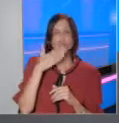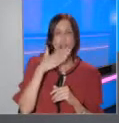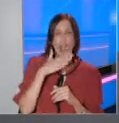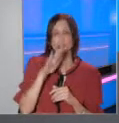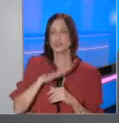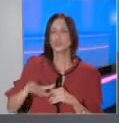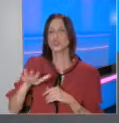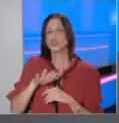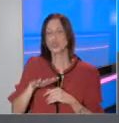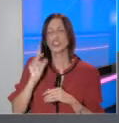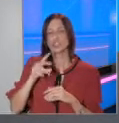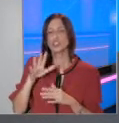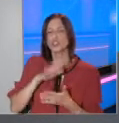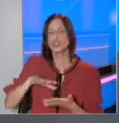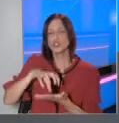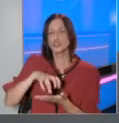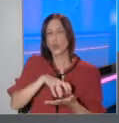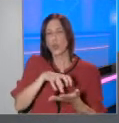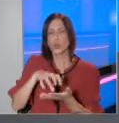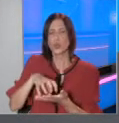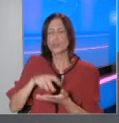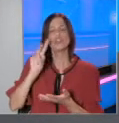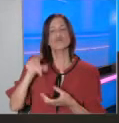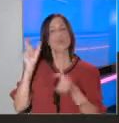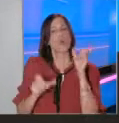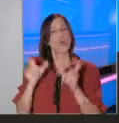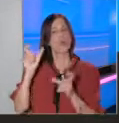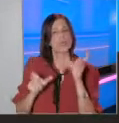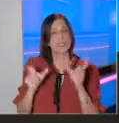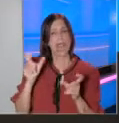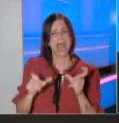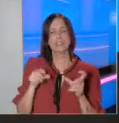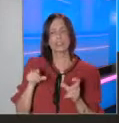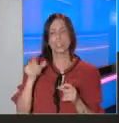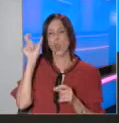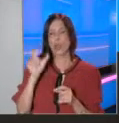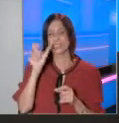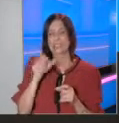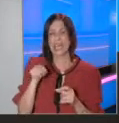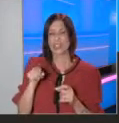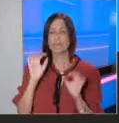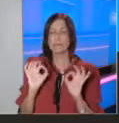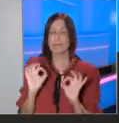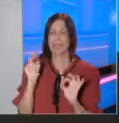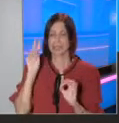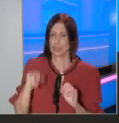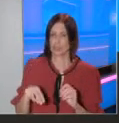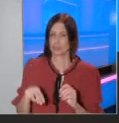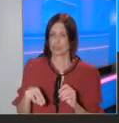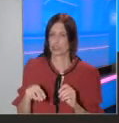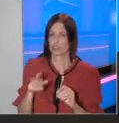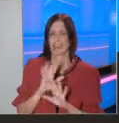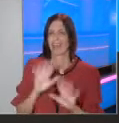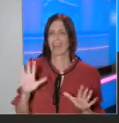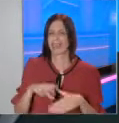בירושלים, שכונות מאוד מאוד מאופיינות, יש בהם אוכלוסייה האוכלוסייה הזו היא אוכלוסייה שבאמת יש לה, אין לה